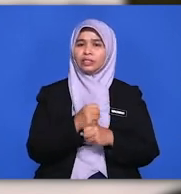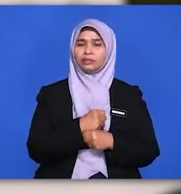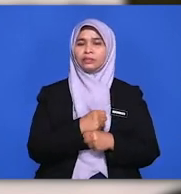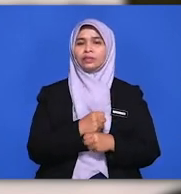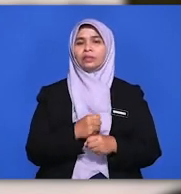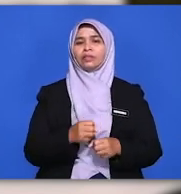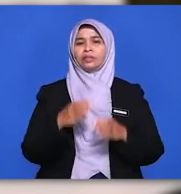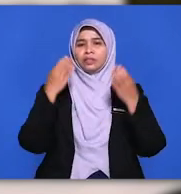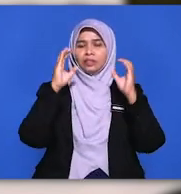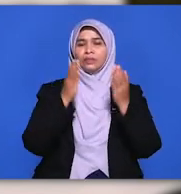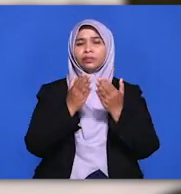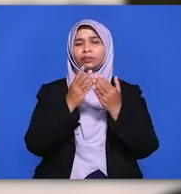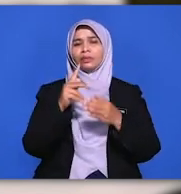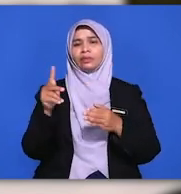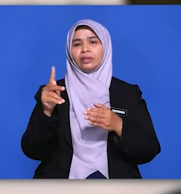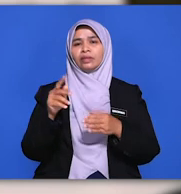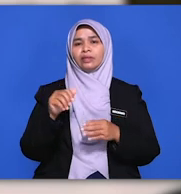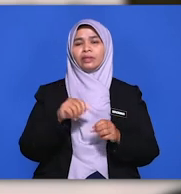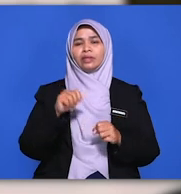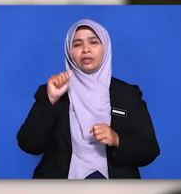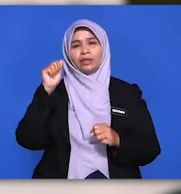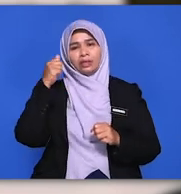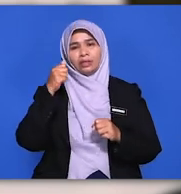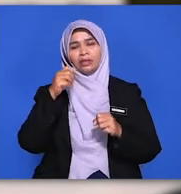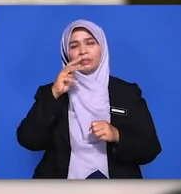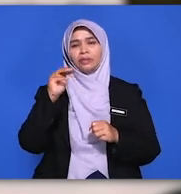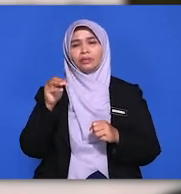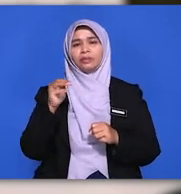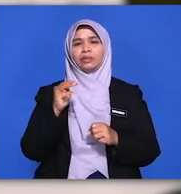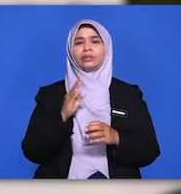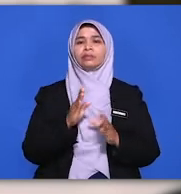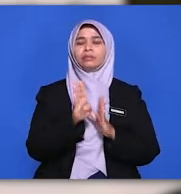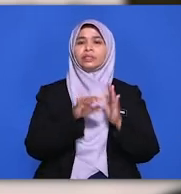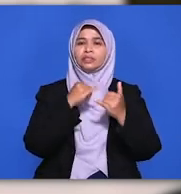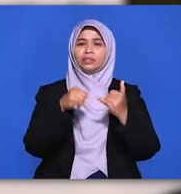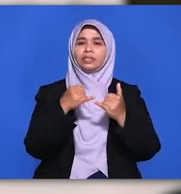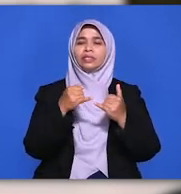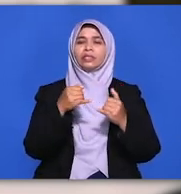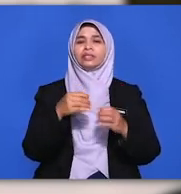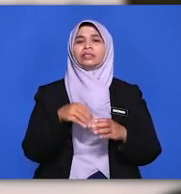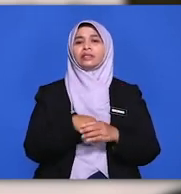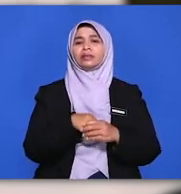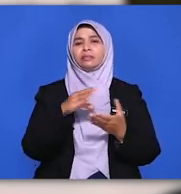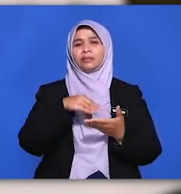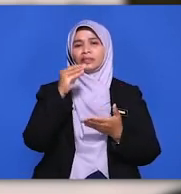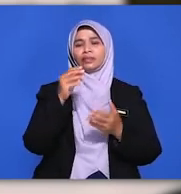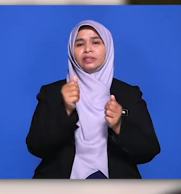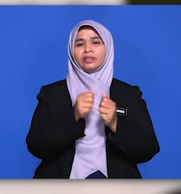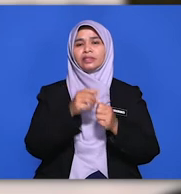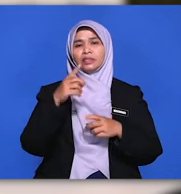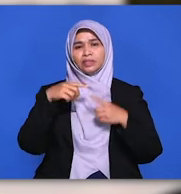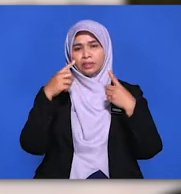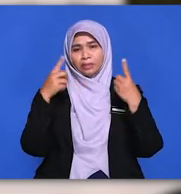untuk mata pelajaran reka cipta. Cikgu doakan agar murid-murid akan berjaya